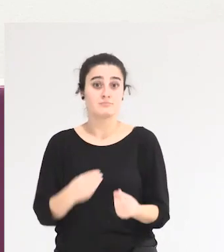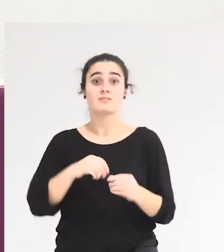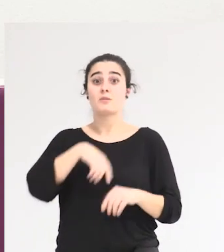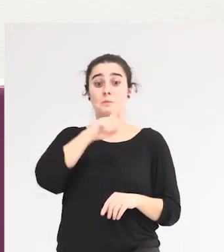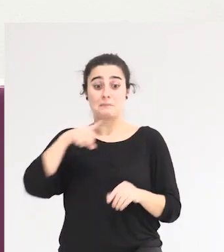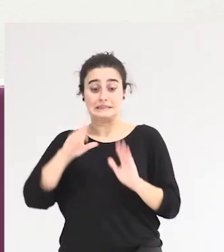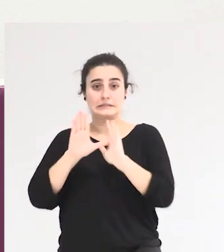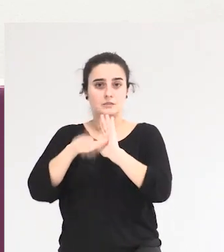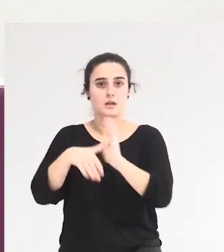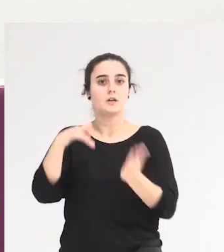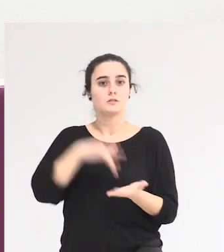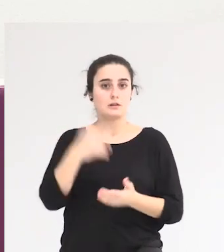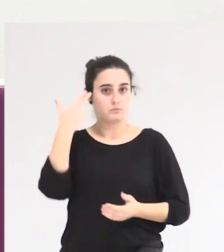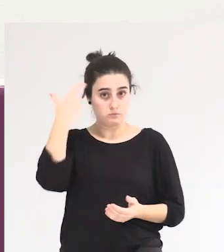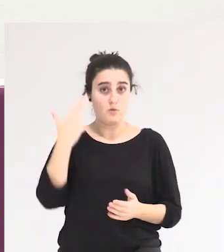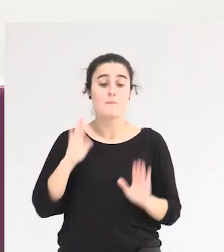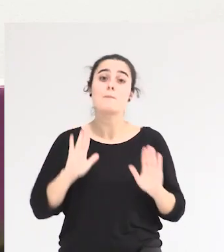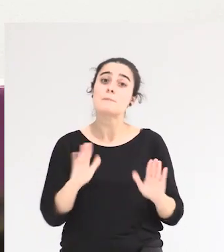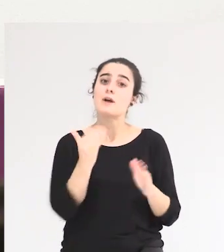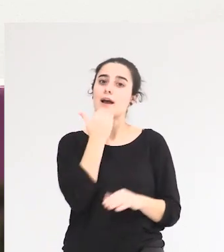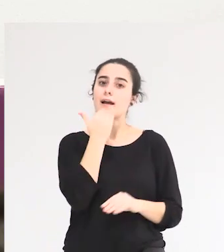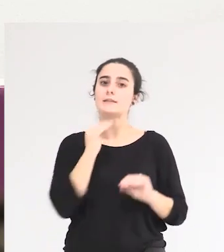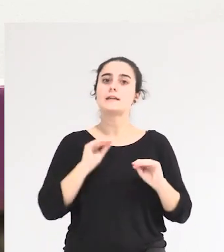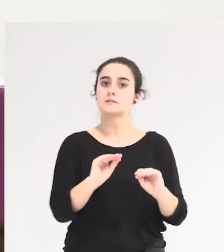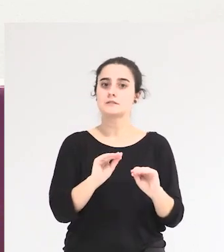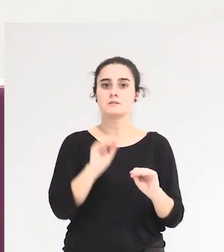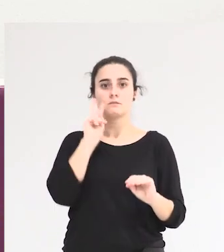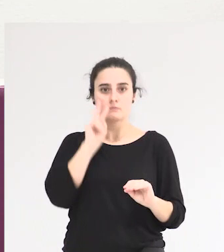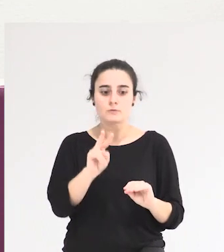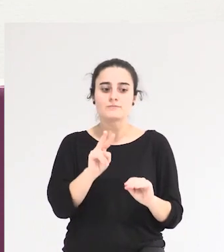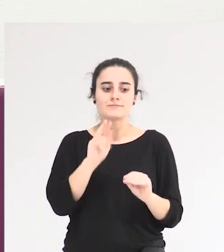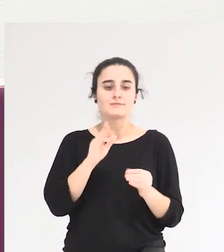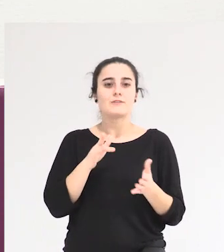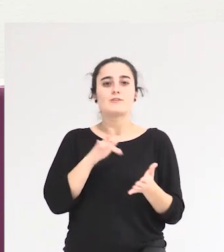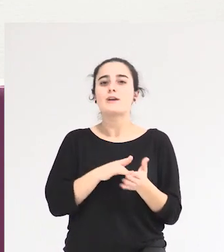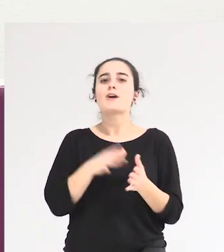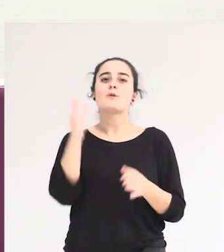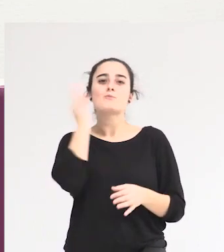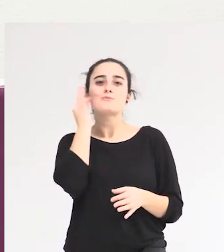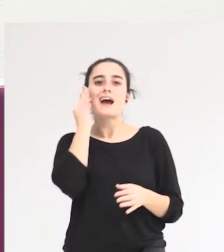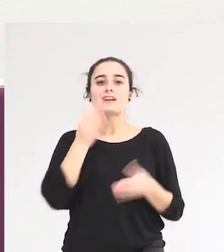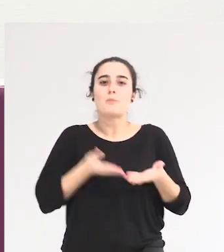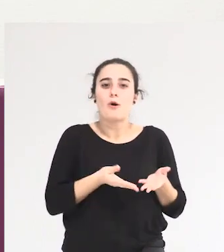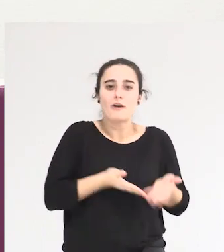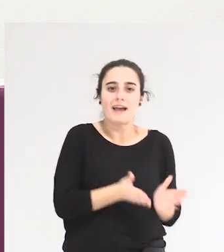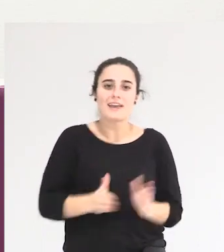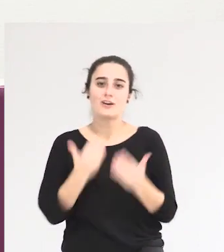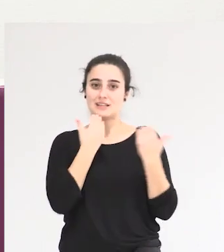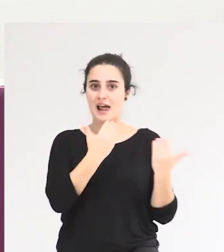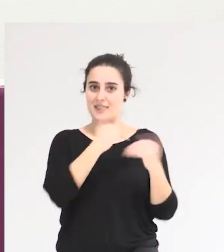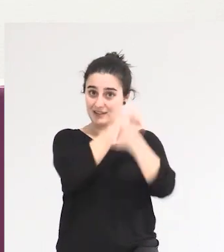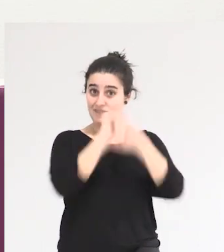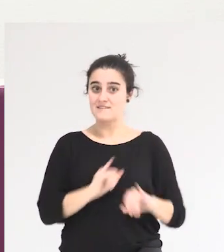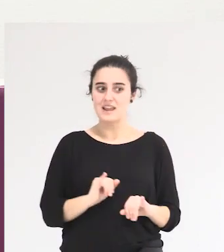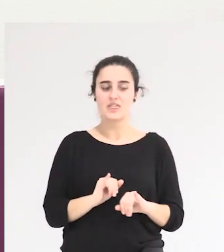beste egiten du, bai. Baina bere kartetan ikusten duguna da, emakume umeengatik zoriontsua, eta gainera topatzen